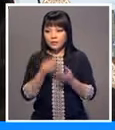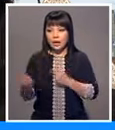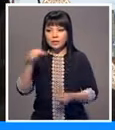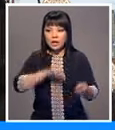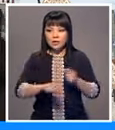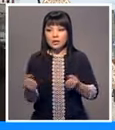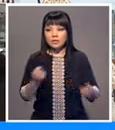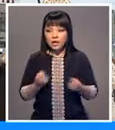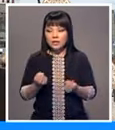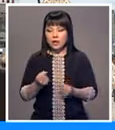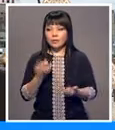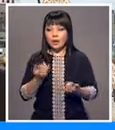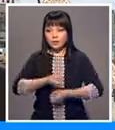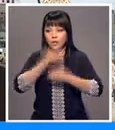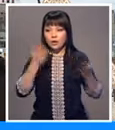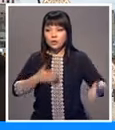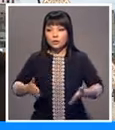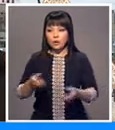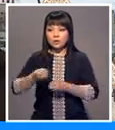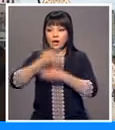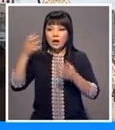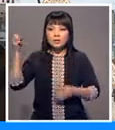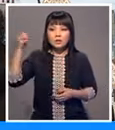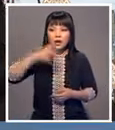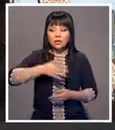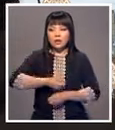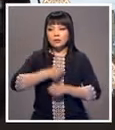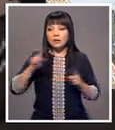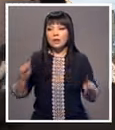араңдашып, нұрлы жол баршамызға нұрын төгіп, жасасын Қазақстан, алға басып.